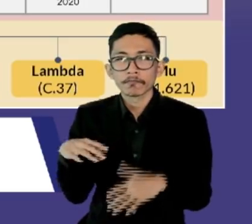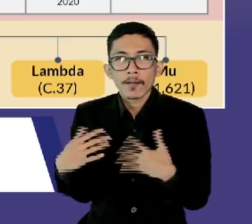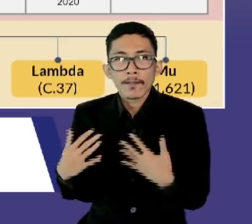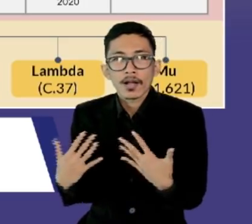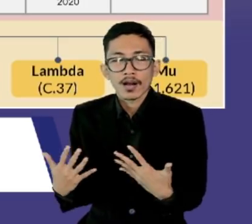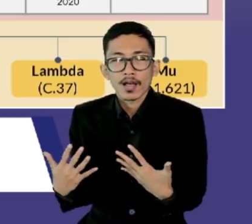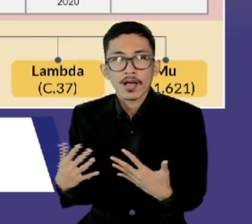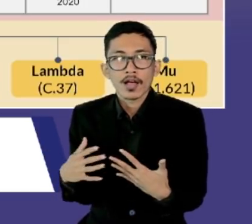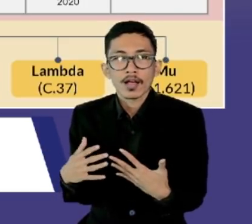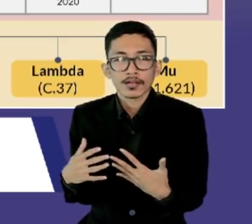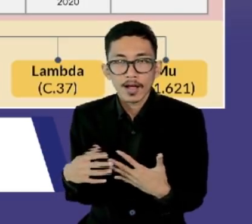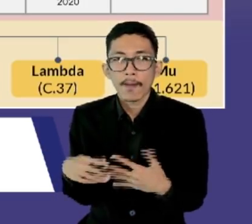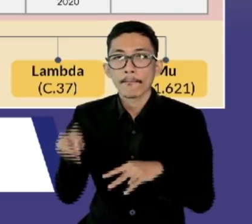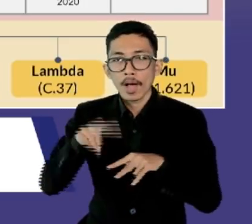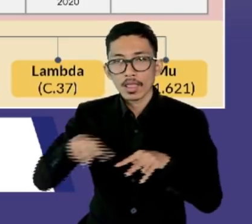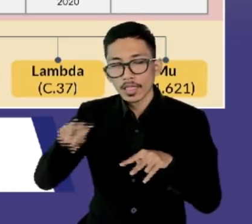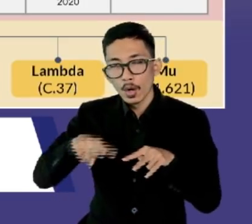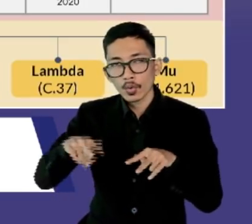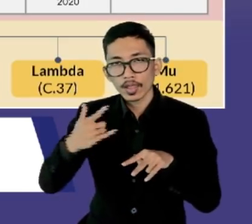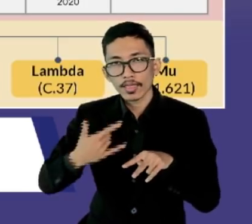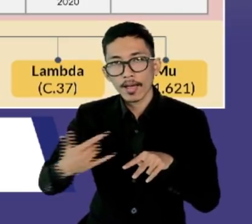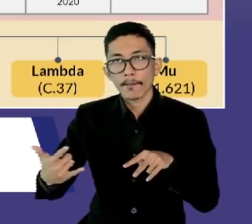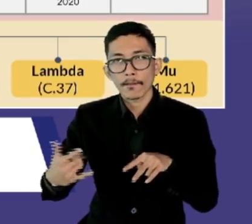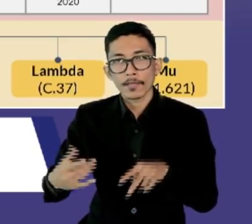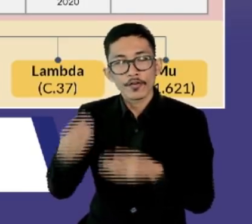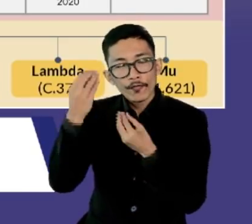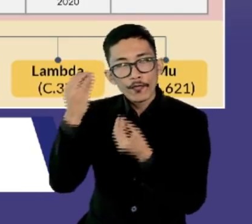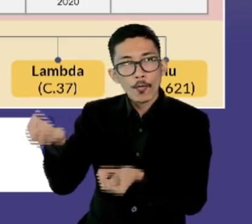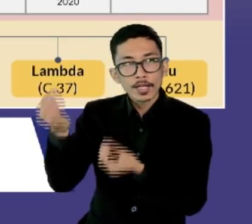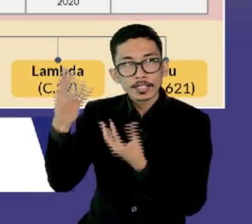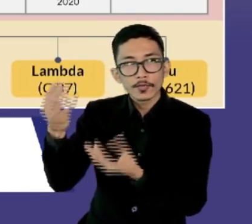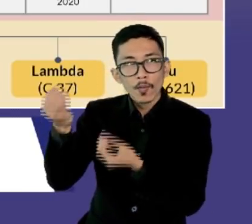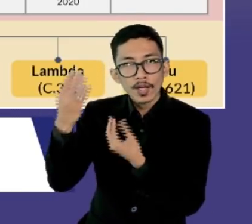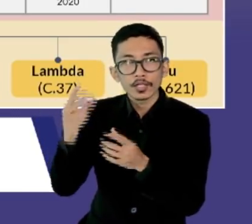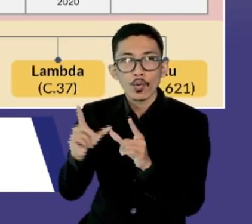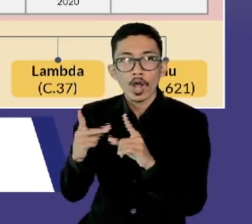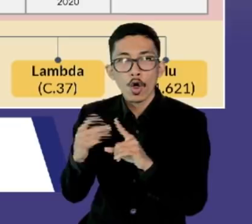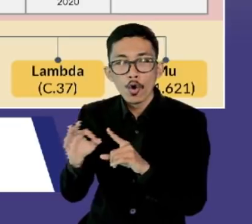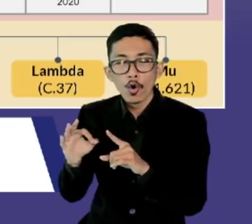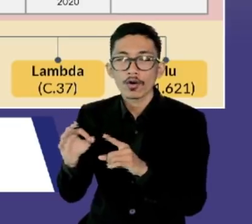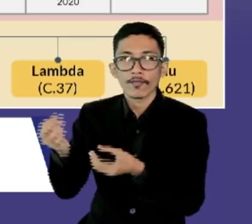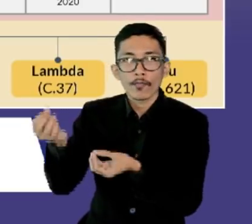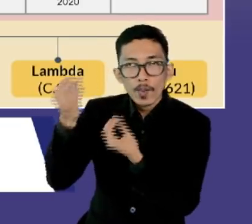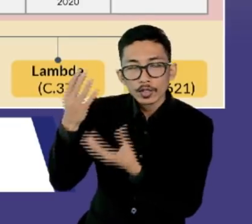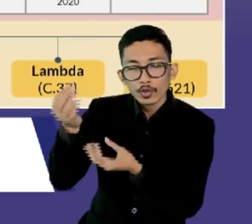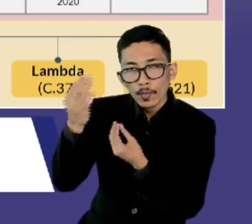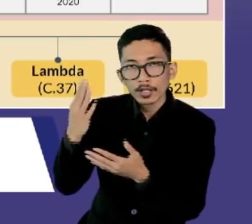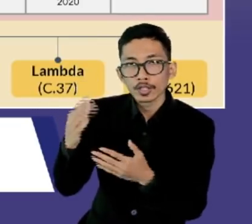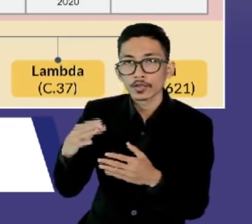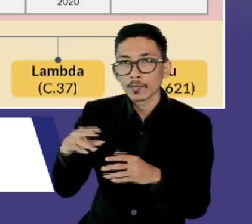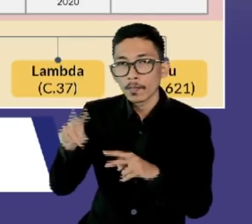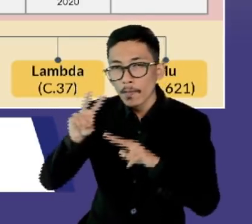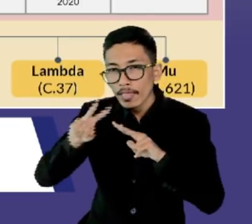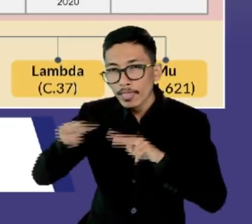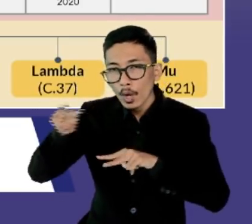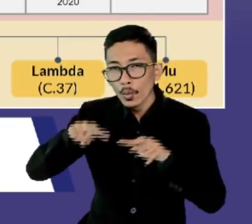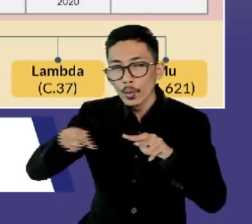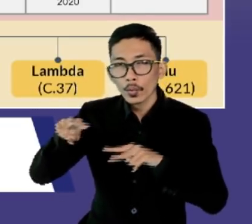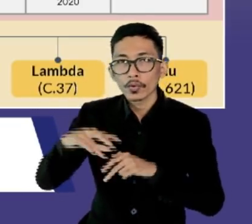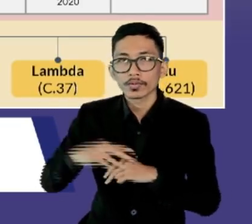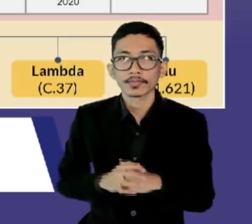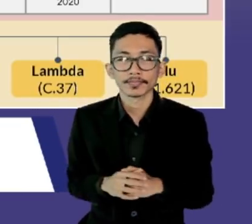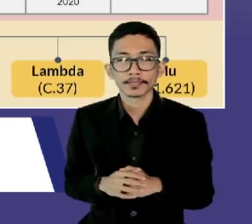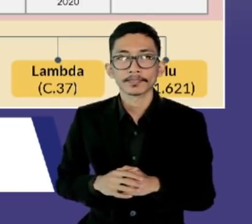ialah terus memantau perkembangan informasi dari WHO. Terdapat 2 kemungkinan yang dapat